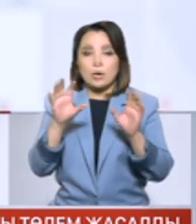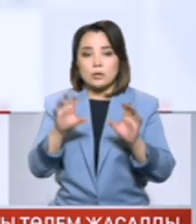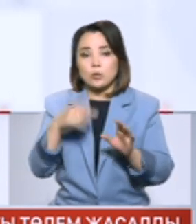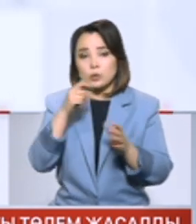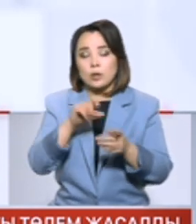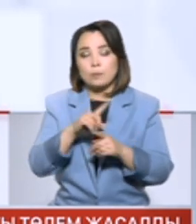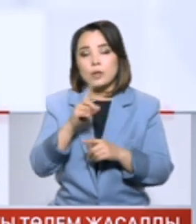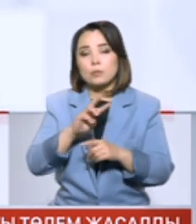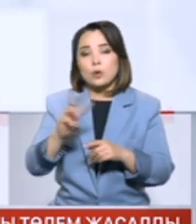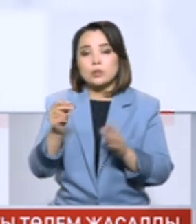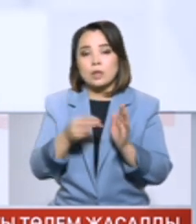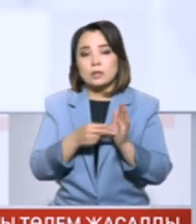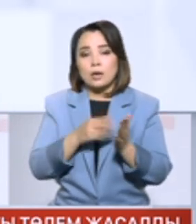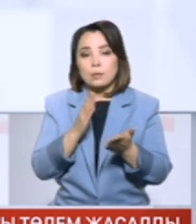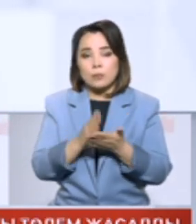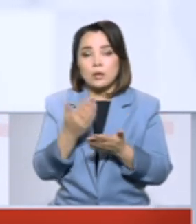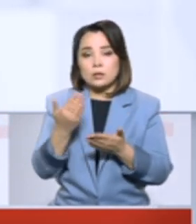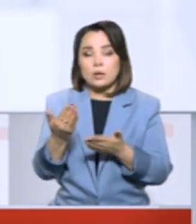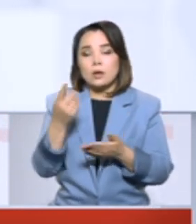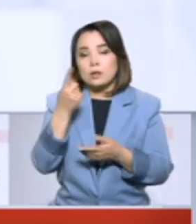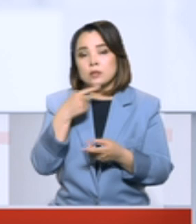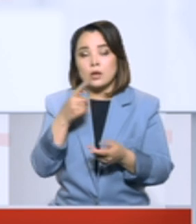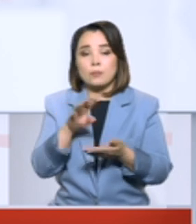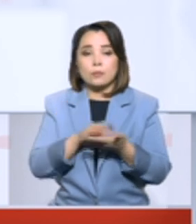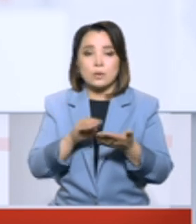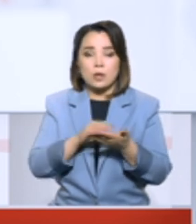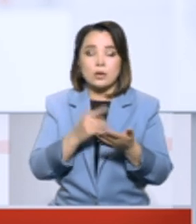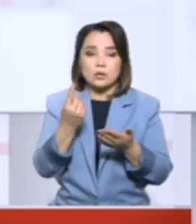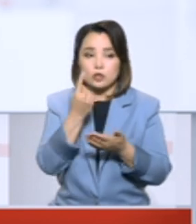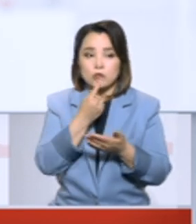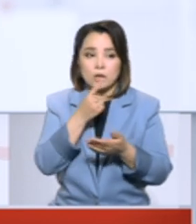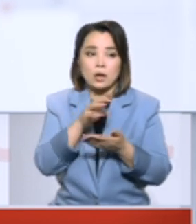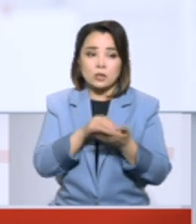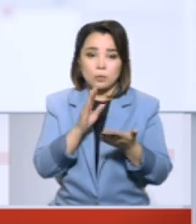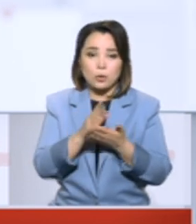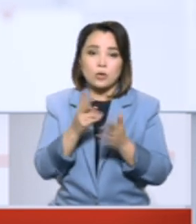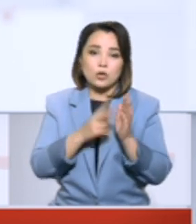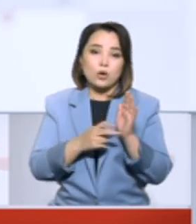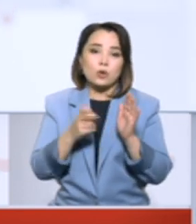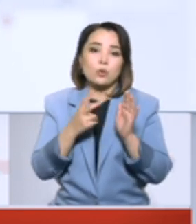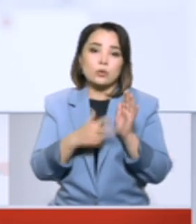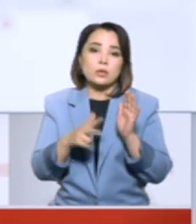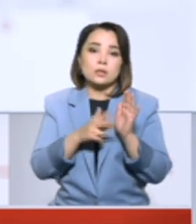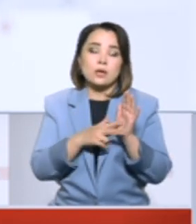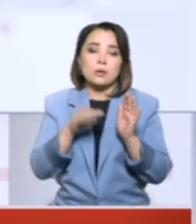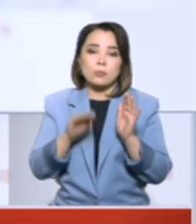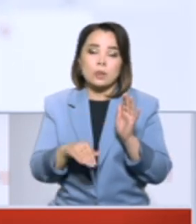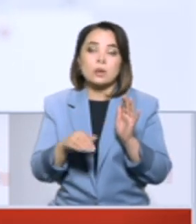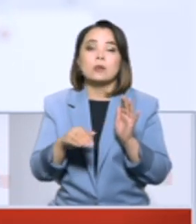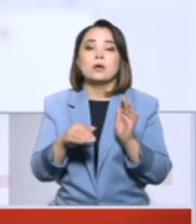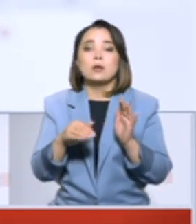айыппұл қарастырылған. Бір жыл ішінде жағдай қайталанса, жеке тұлғалар 738 мың теңге,